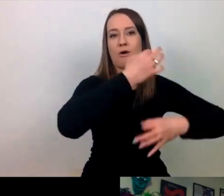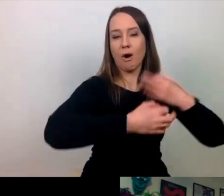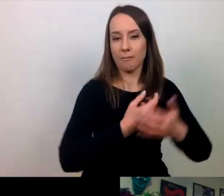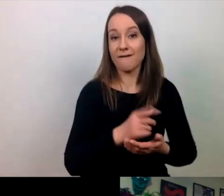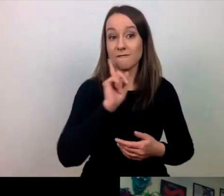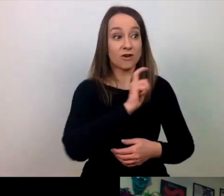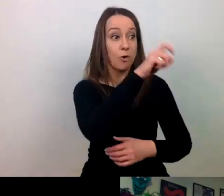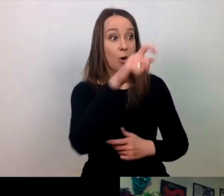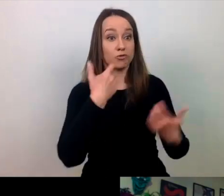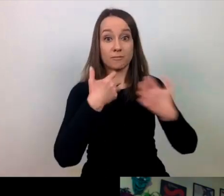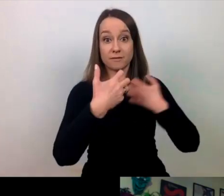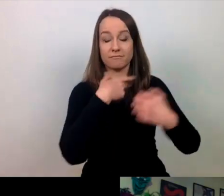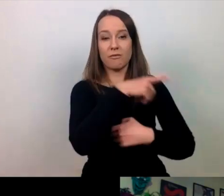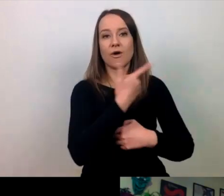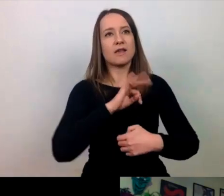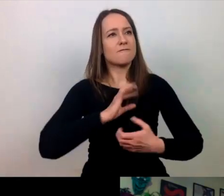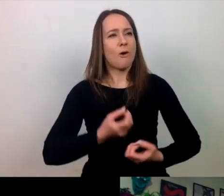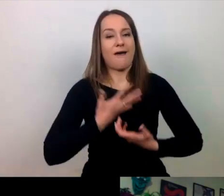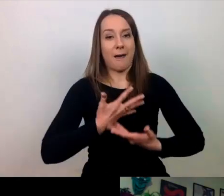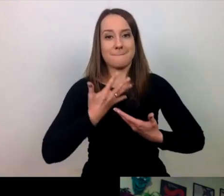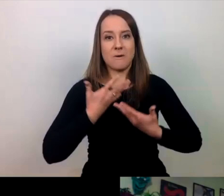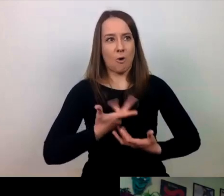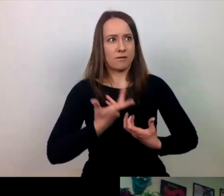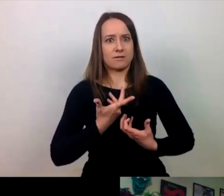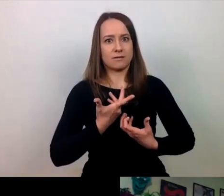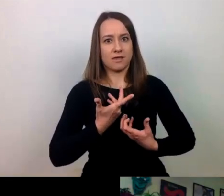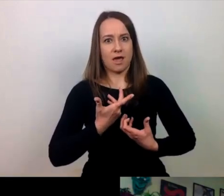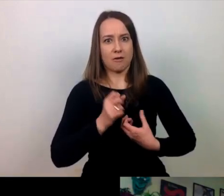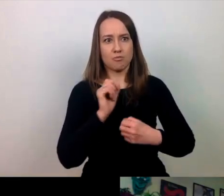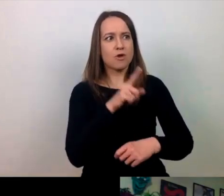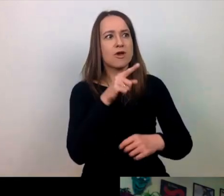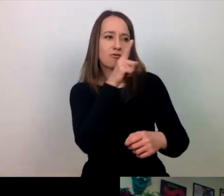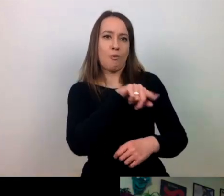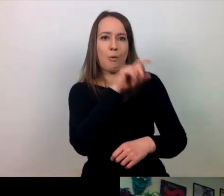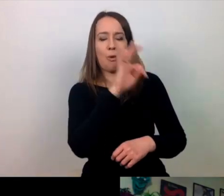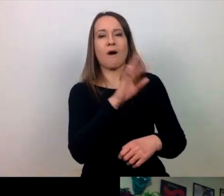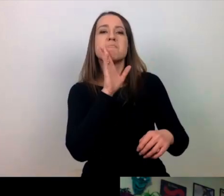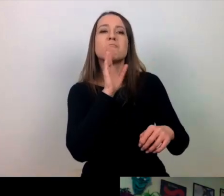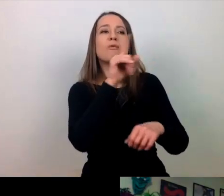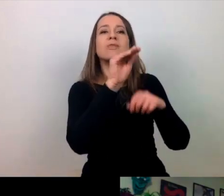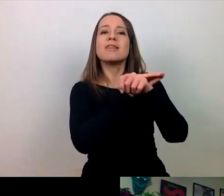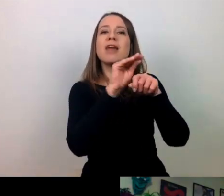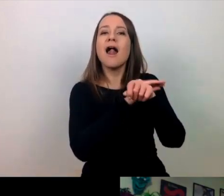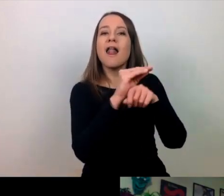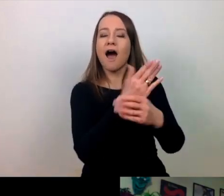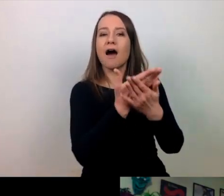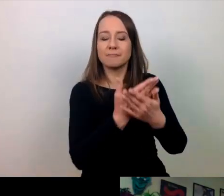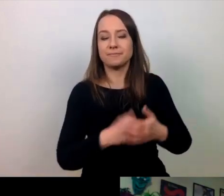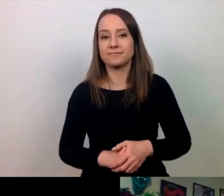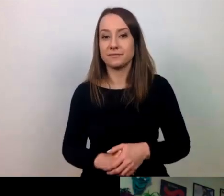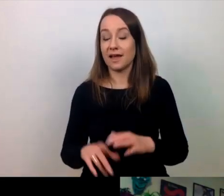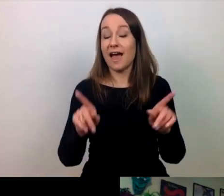właściwie swoje emocje i to jest bardzo o nich i to jest dla nich istotne i taki terapeutyczny gdzieś jest. A z drugiej strony